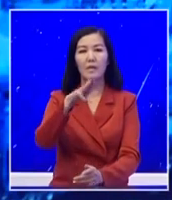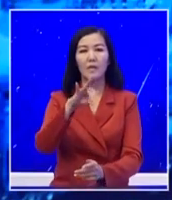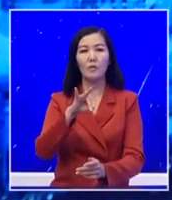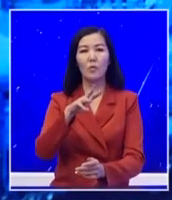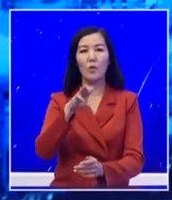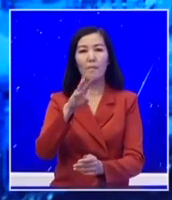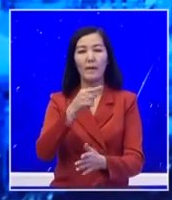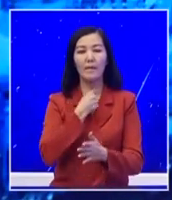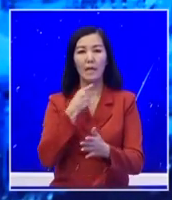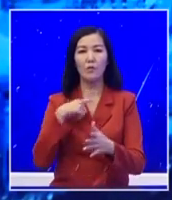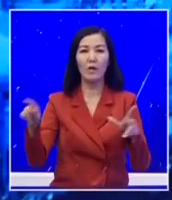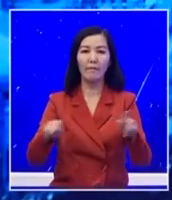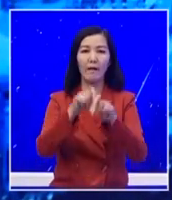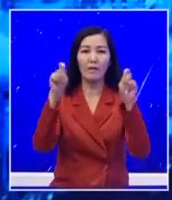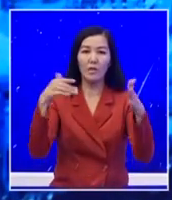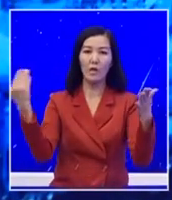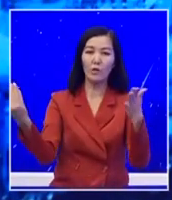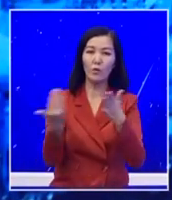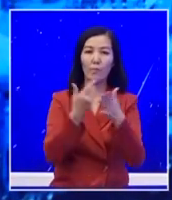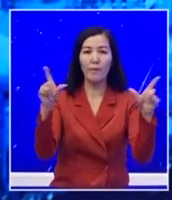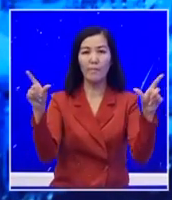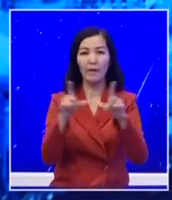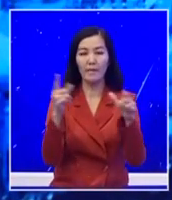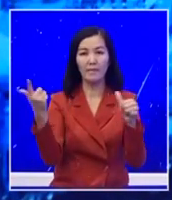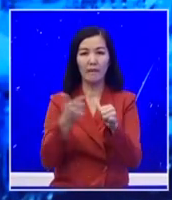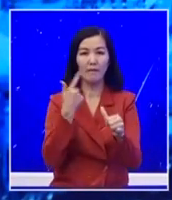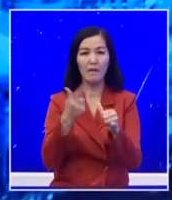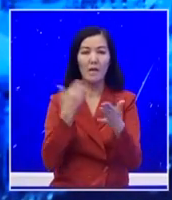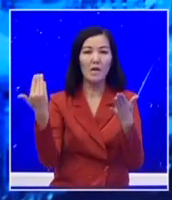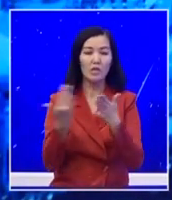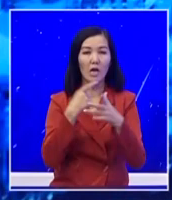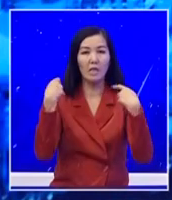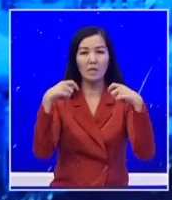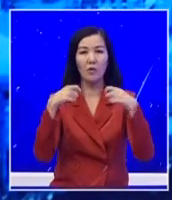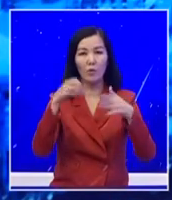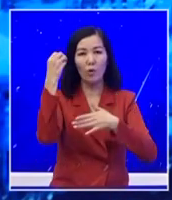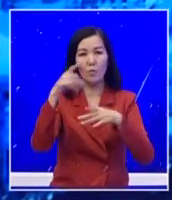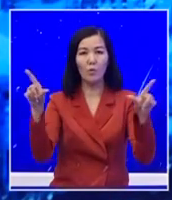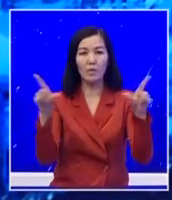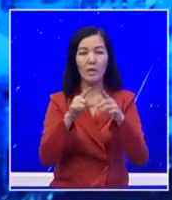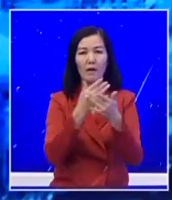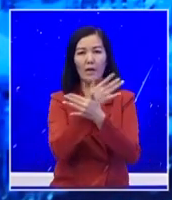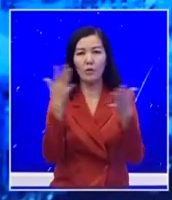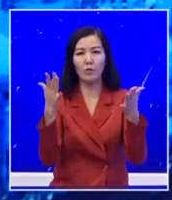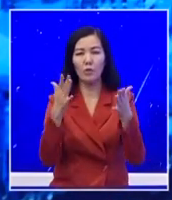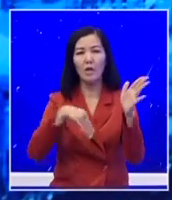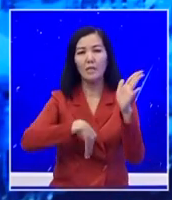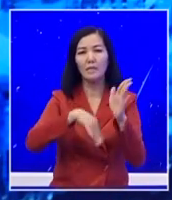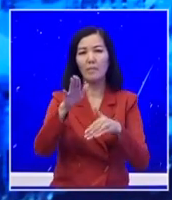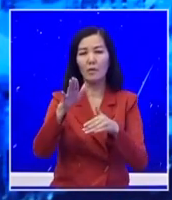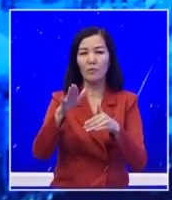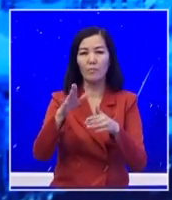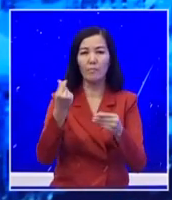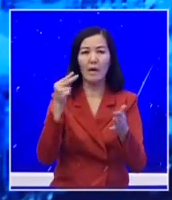Тоймарт. Талдықорғанда ашылған заманауи супермаркет осылай аталады. Жаңа сауда орталығы сан алуанда сапалы өнімдермен қол